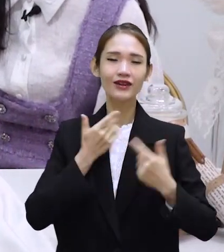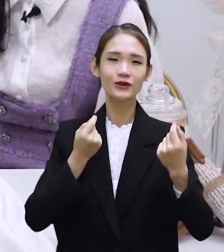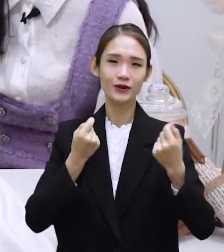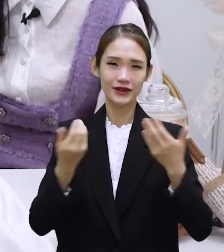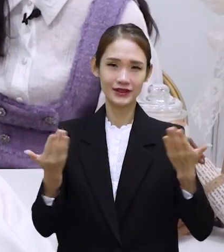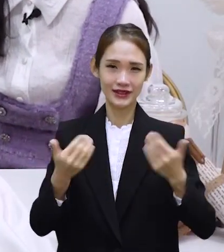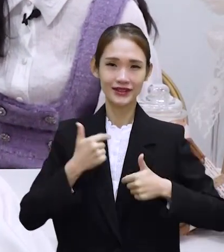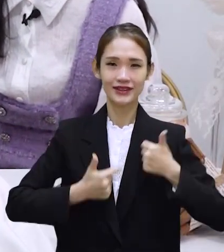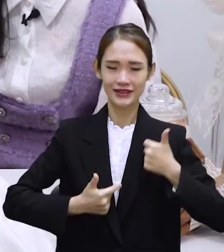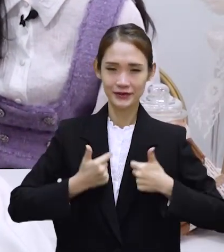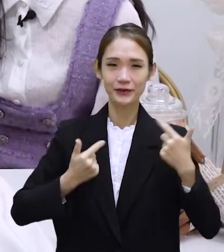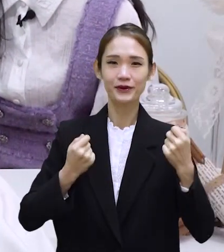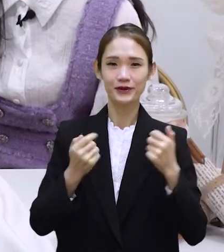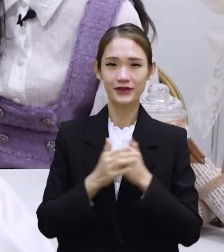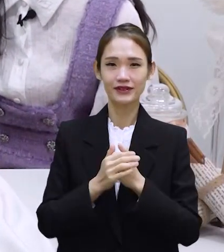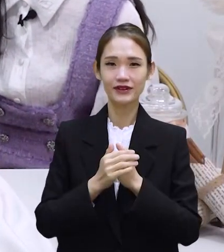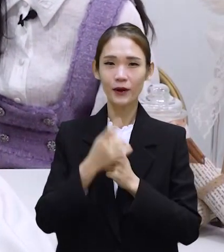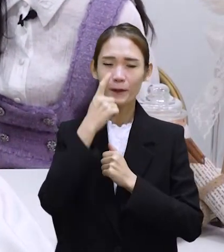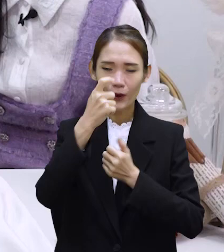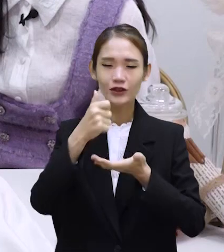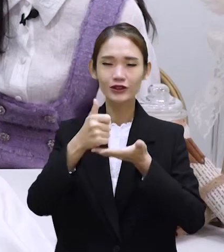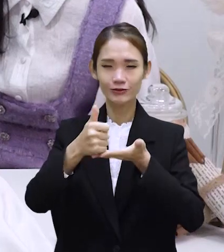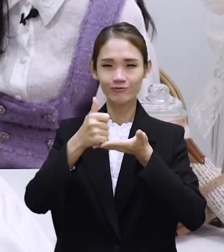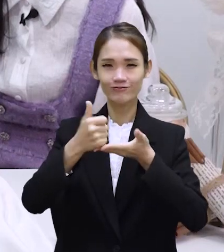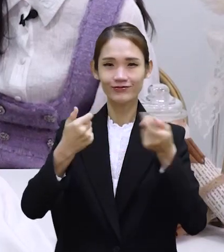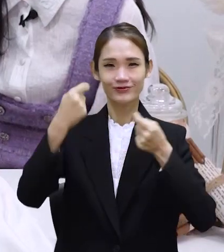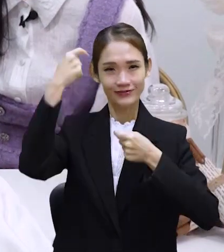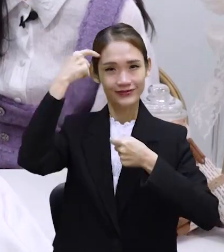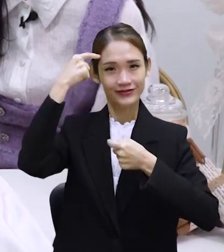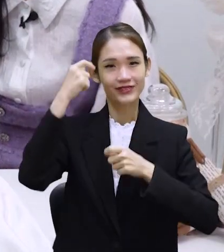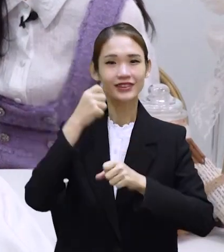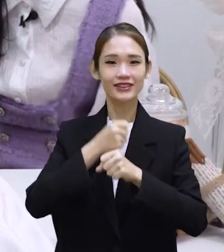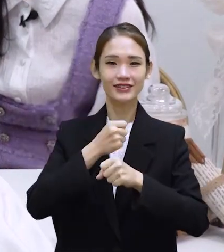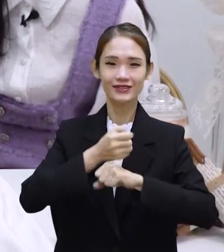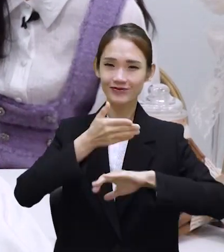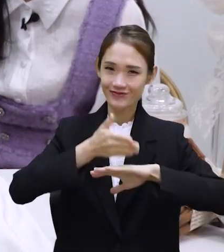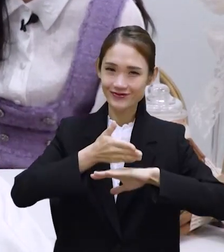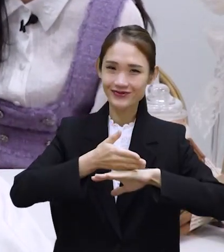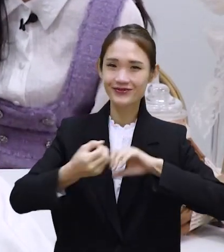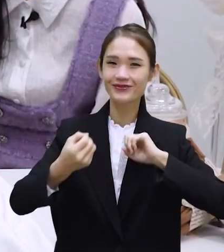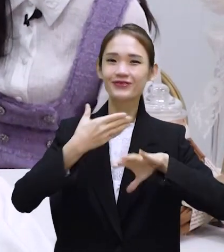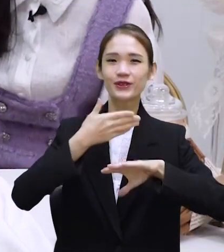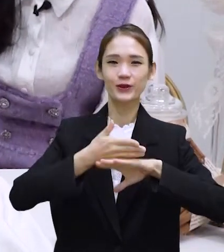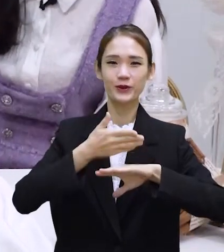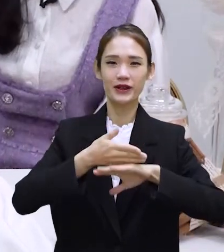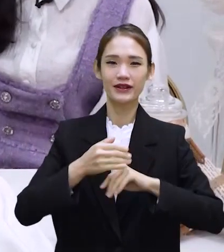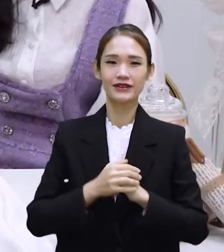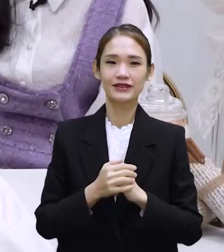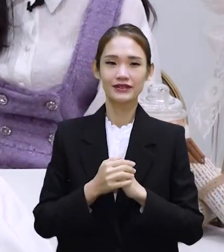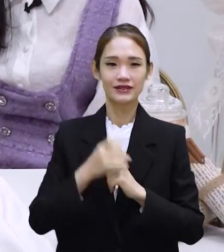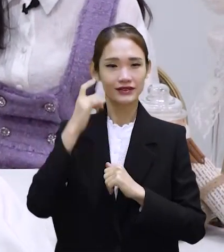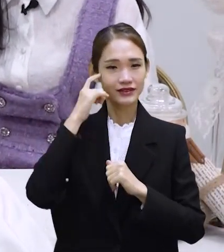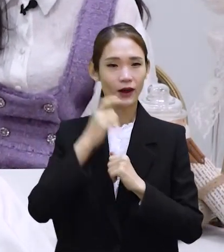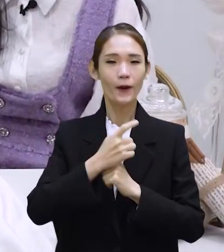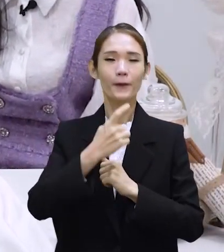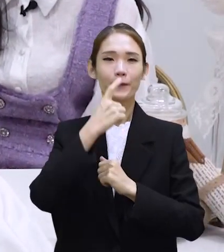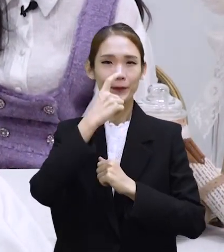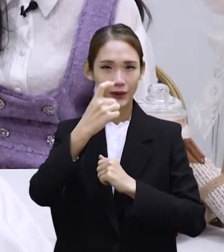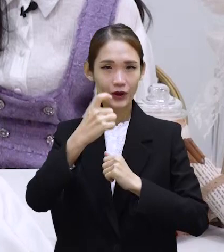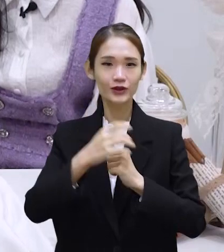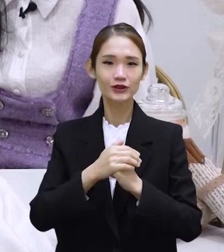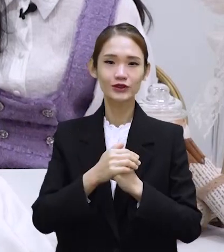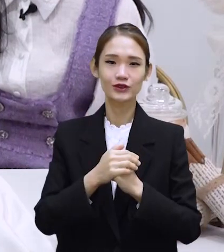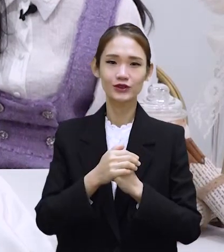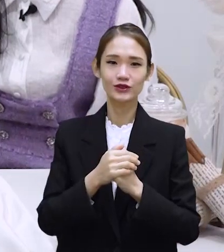것 같아요 이렇게 멋진 분이라면 당연히 받아야지 약간 그런 생각을 해보아야 헤더 보바스 리더 해왔던 것 같은 진짜 멋진